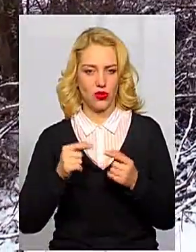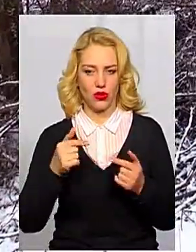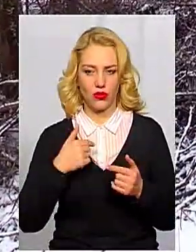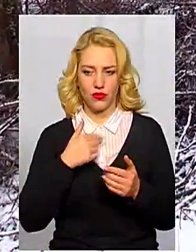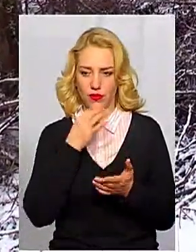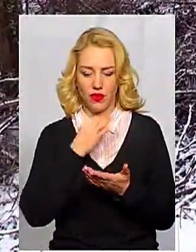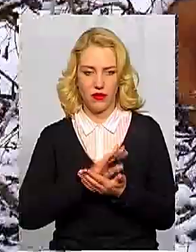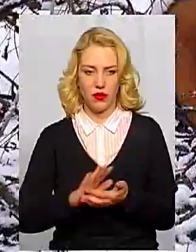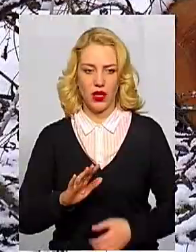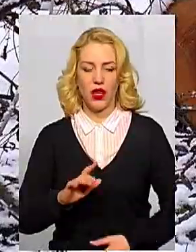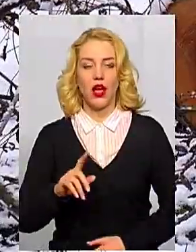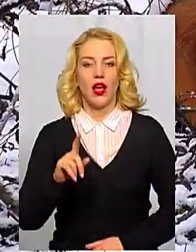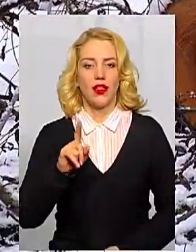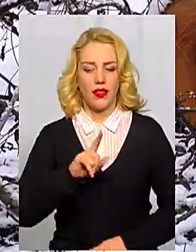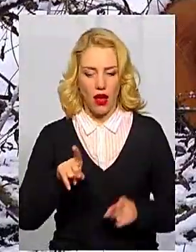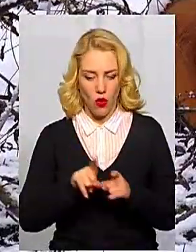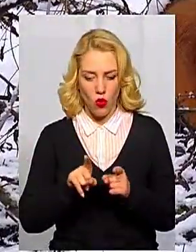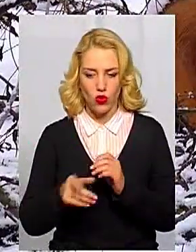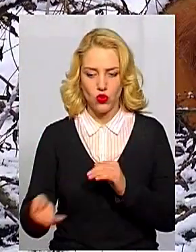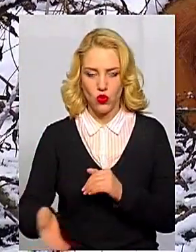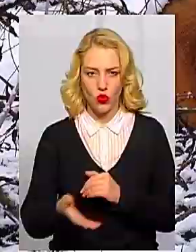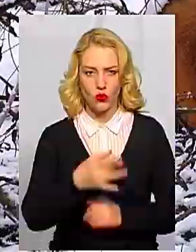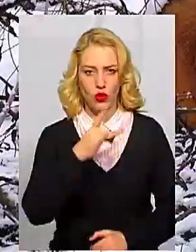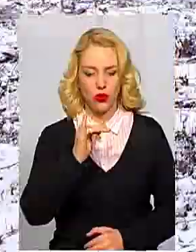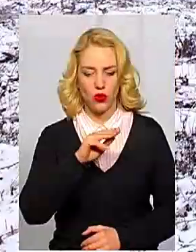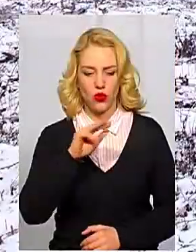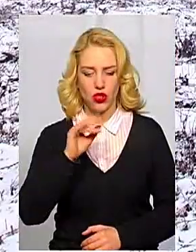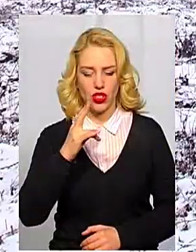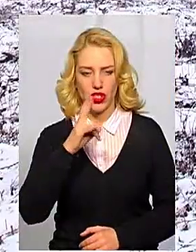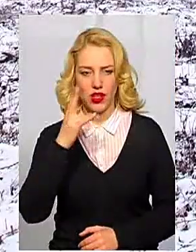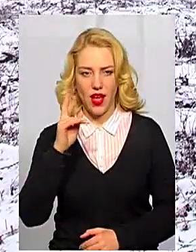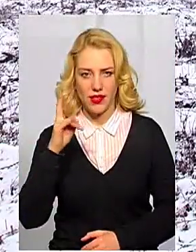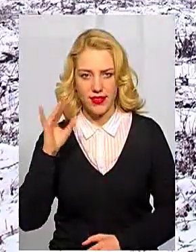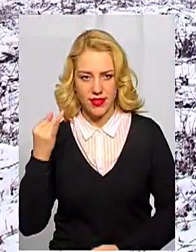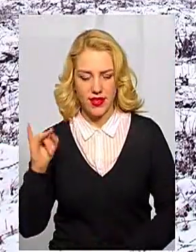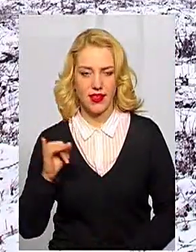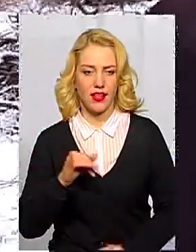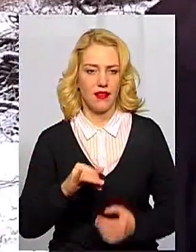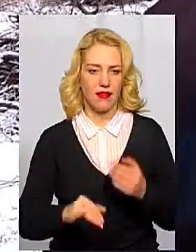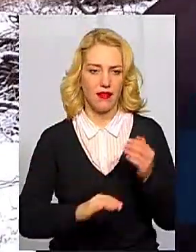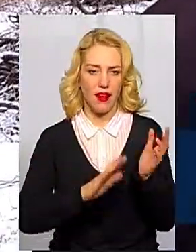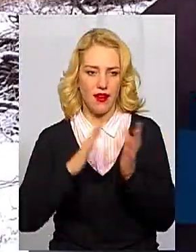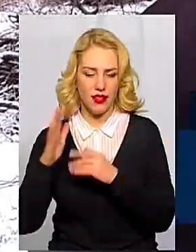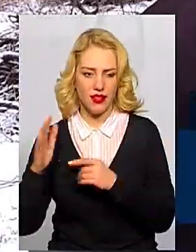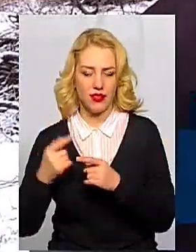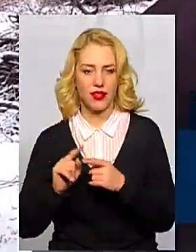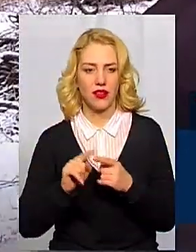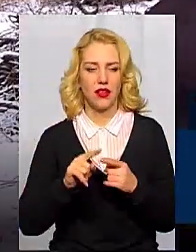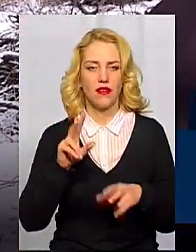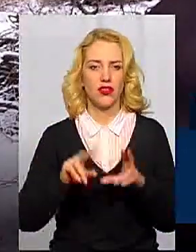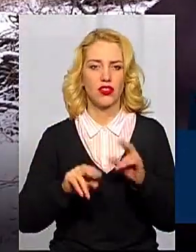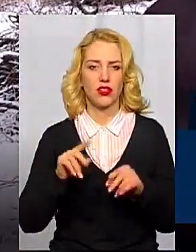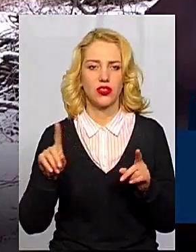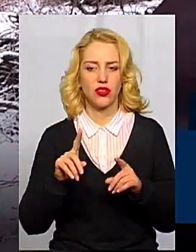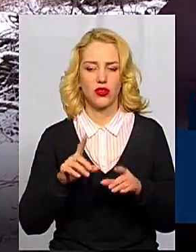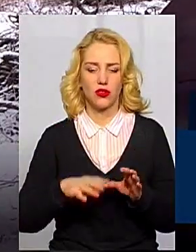Росошанського, виробить Ружичнянський ліс. Загальна площа виробки становить близько 6 гектарів, додає Олександр Ганжуга. Це вважайте, що вони вирізали